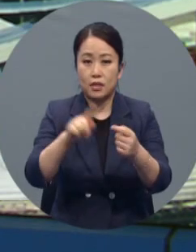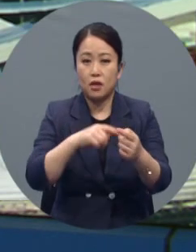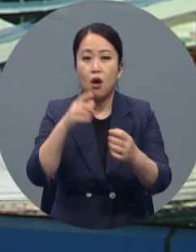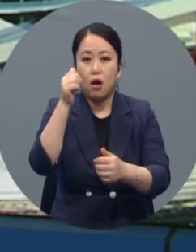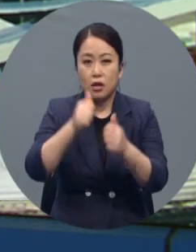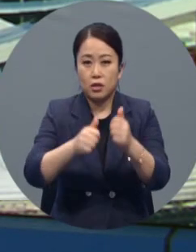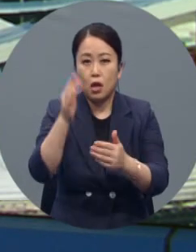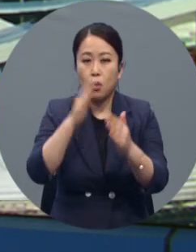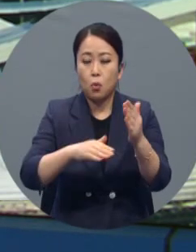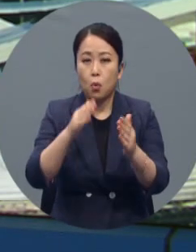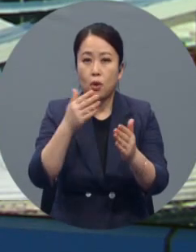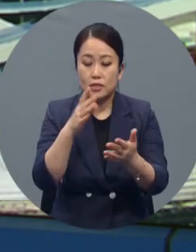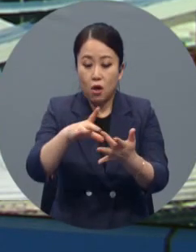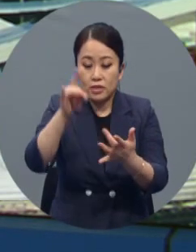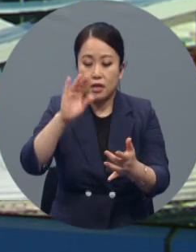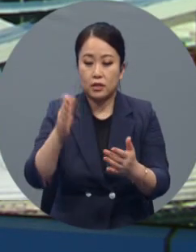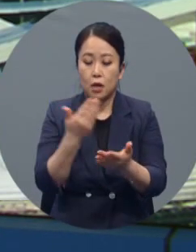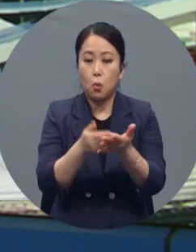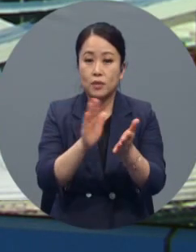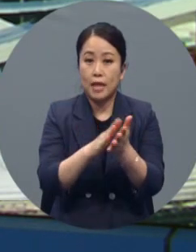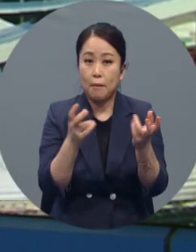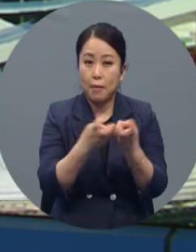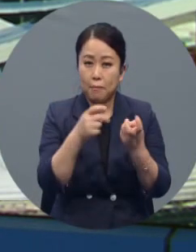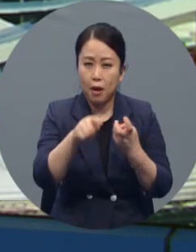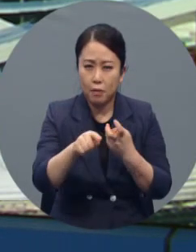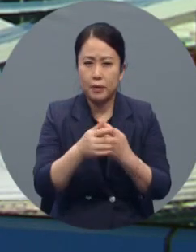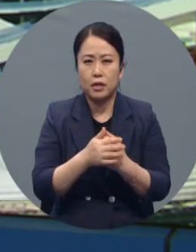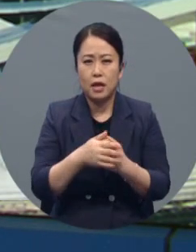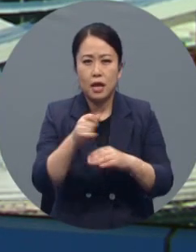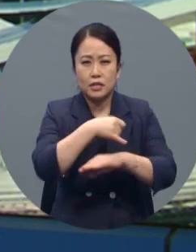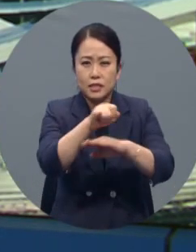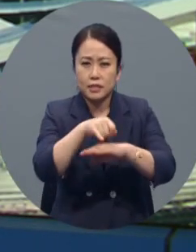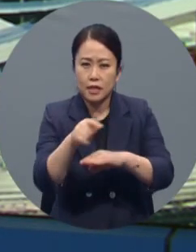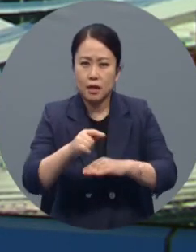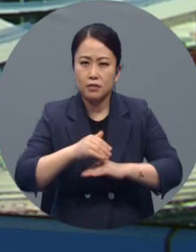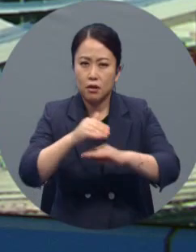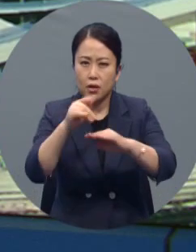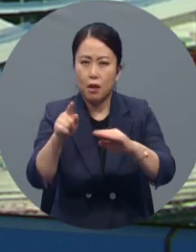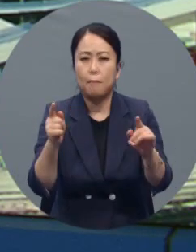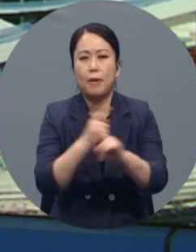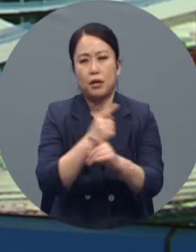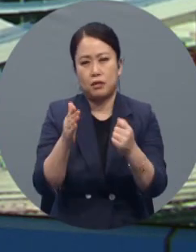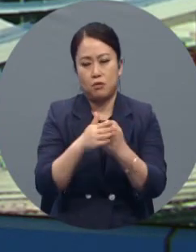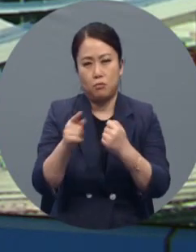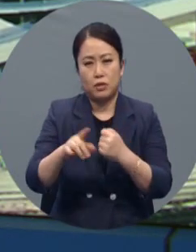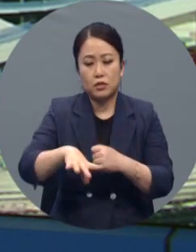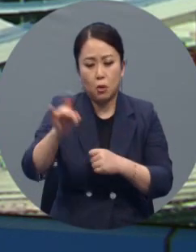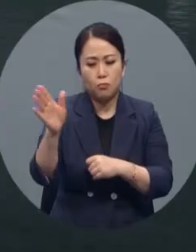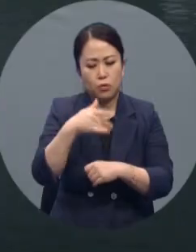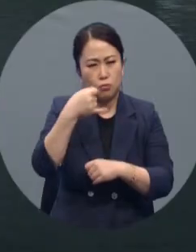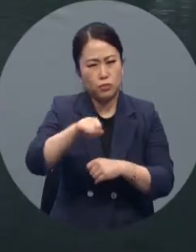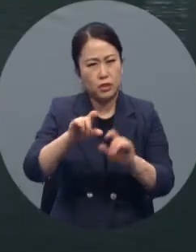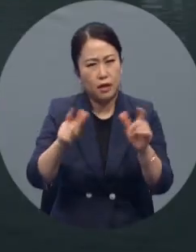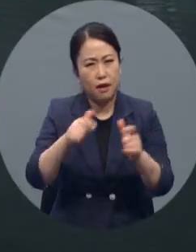애초 경진대회가 부실하게 진행됐던 것 아니냐는 지적이 나옵니다. 송광무 기자입니다.